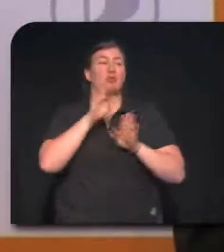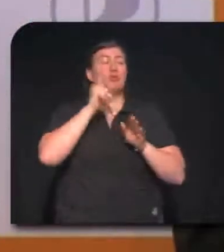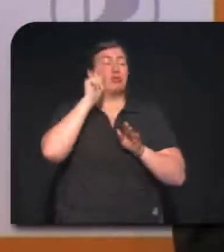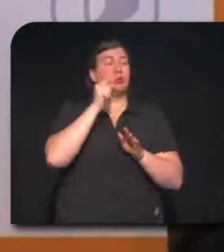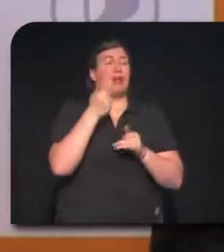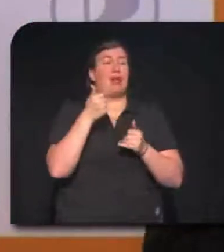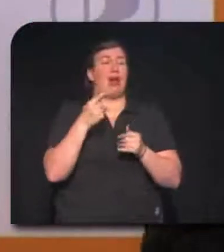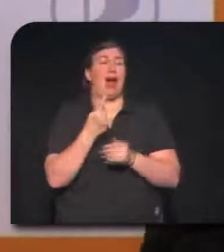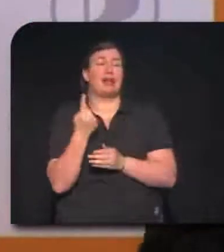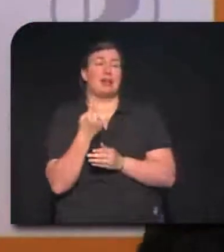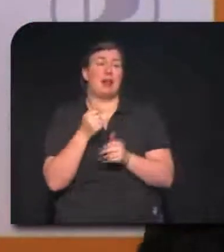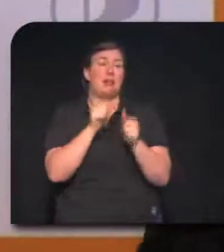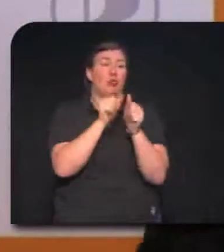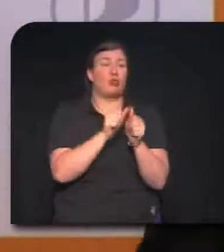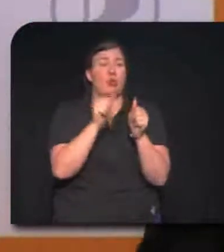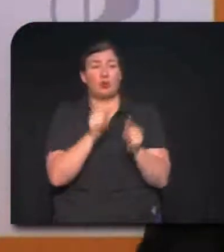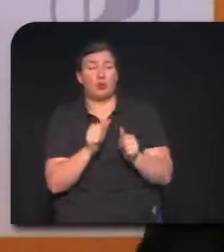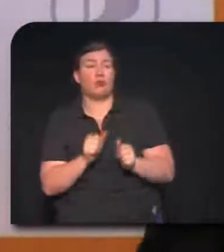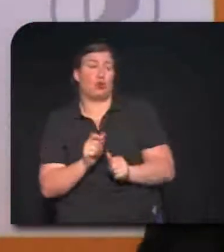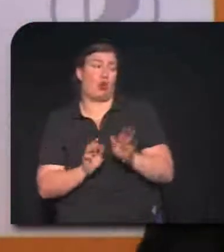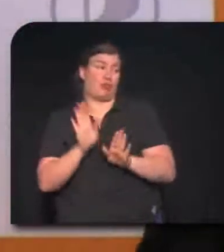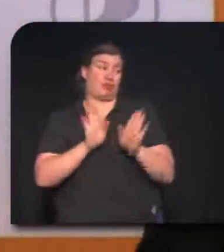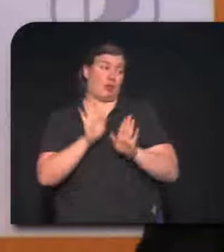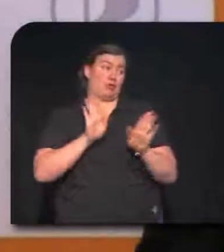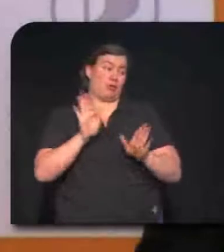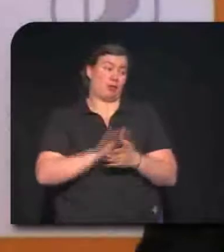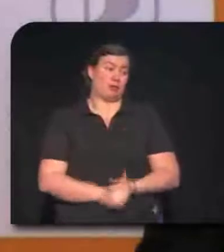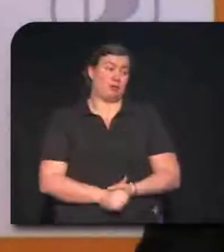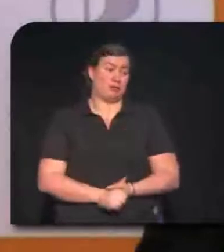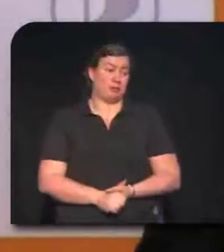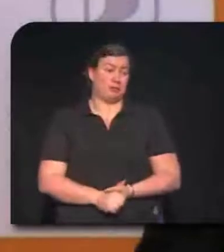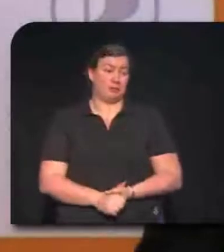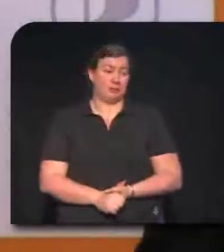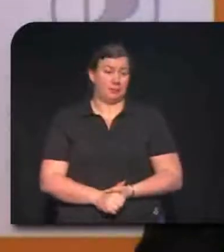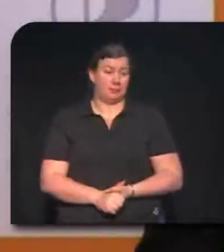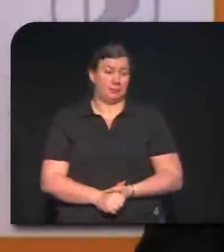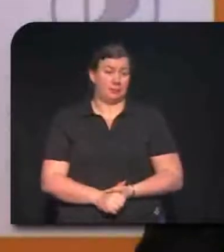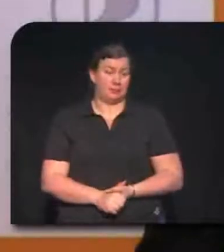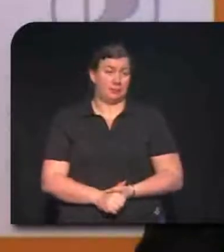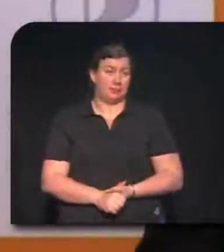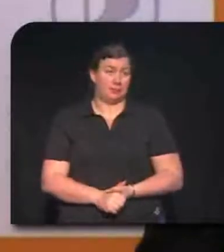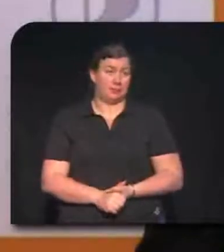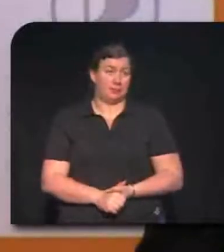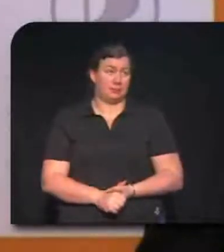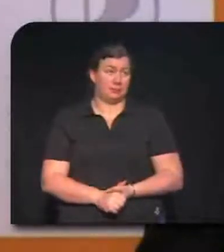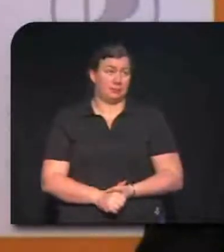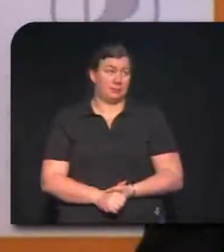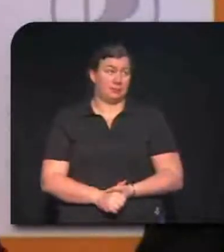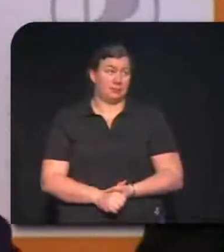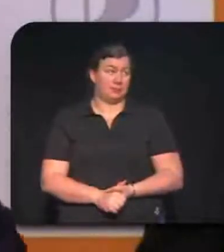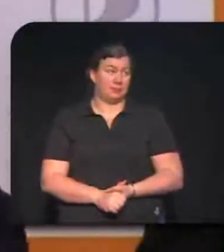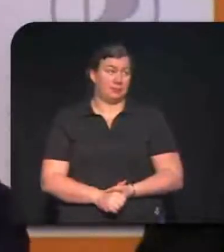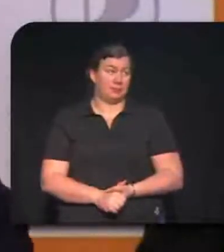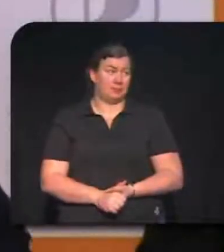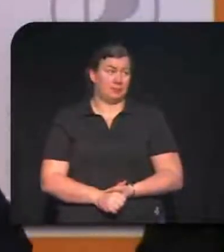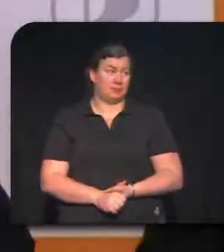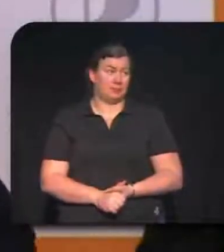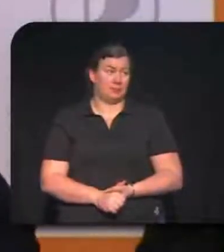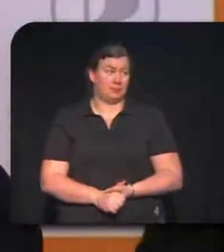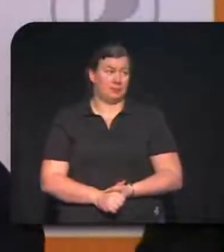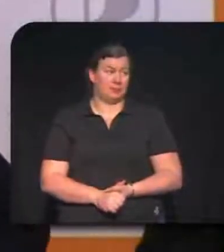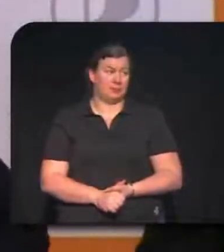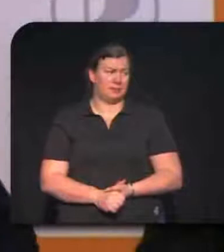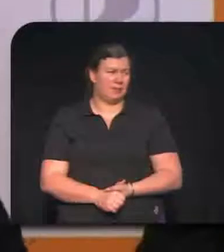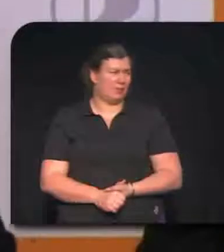abstimmen so das ist eine lila Mehrheit das heißt der Anteil ist in der Gesamtheit abgenommen wir kommen jetzt